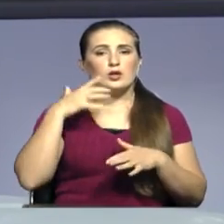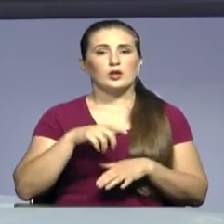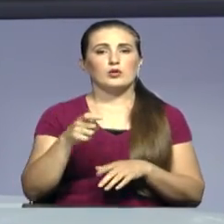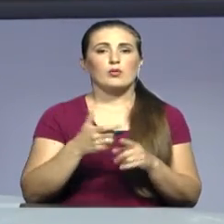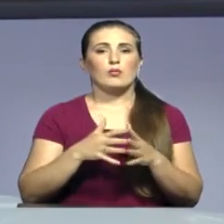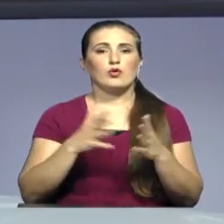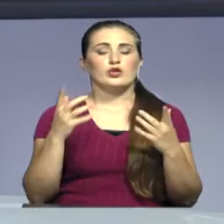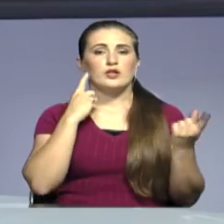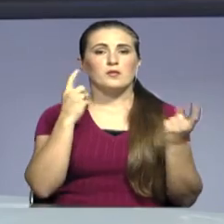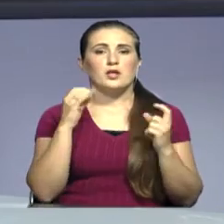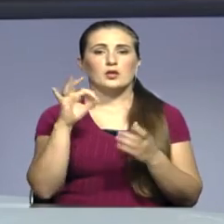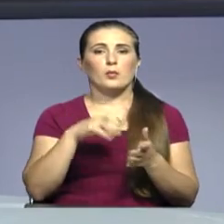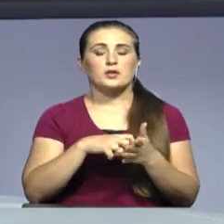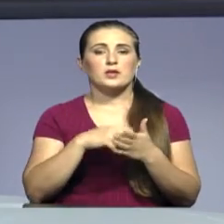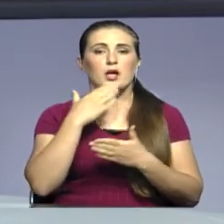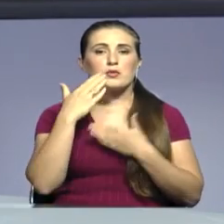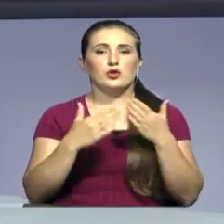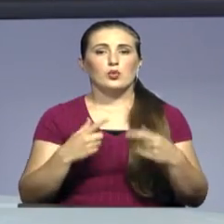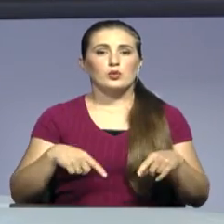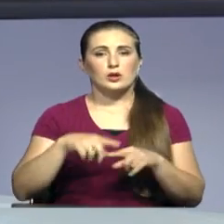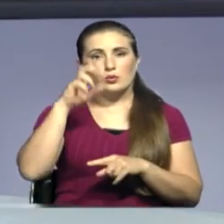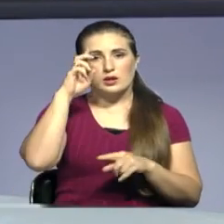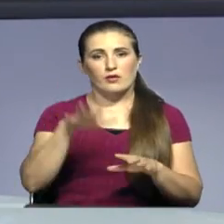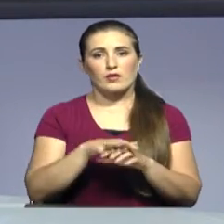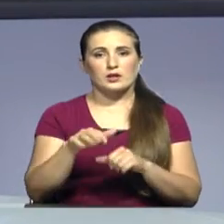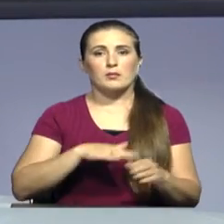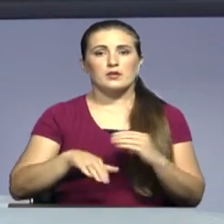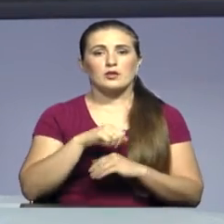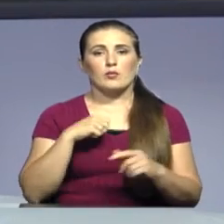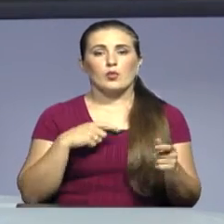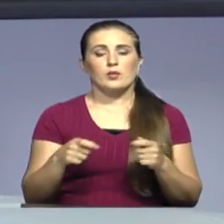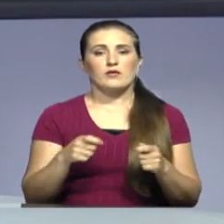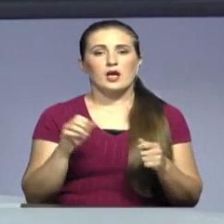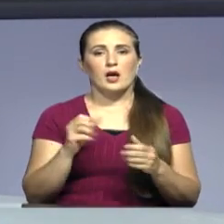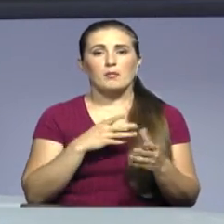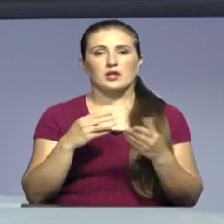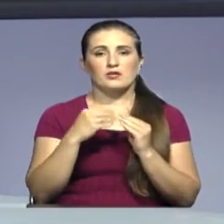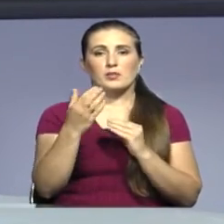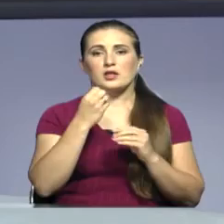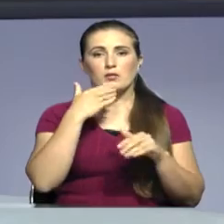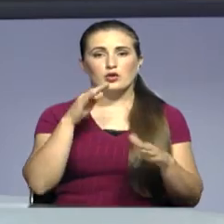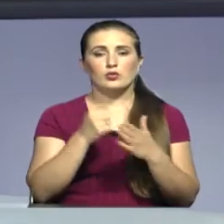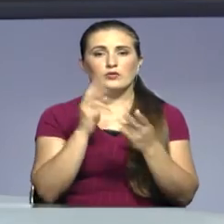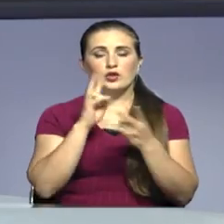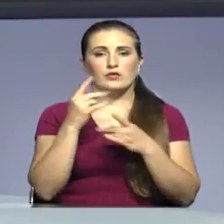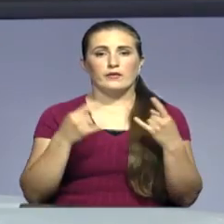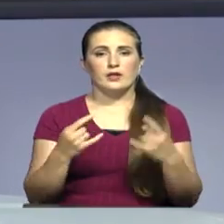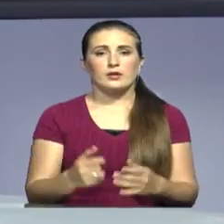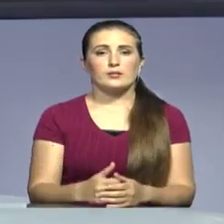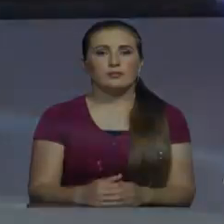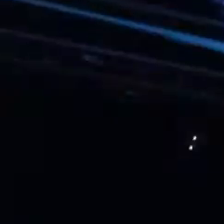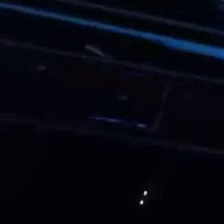больше информации о письменных обращениях в органы государственной власти и местного самоуправления. А мы с вами не прощаемся. До встречи в эфире.